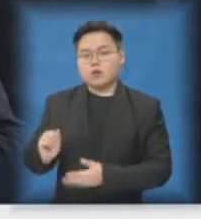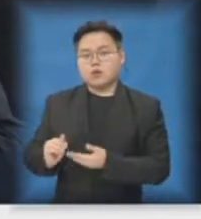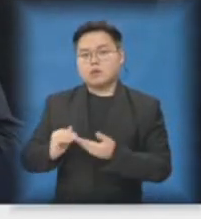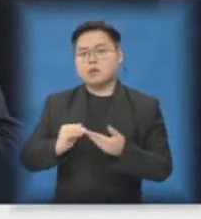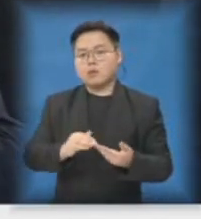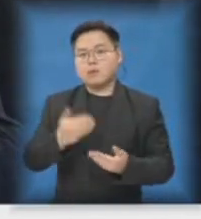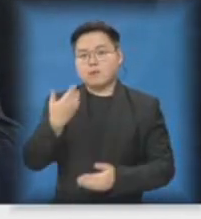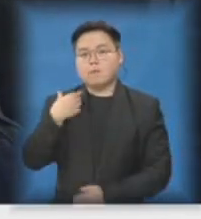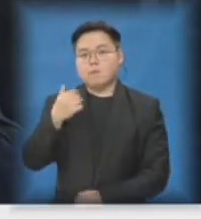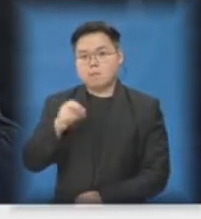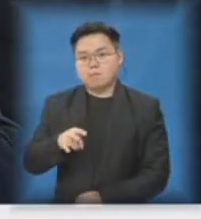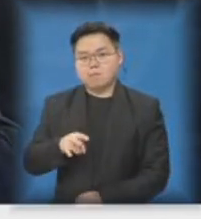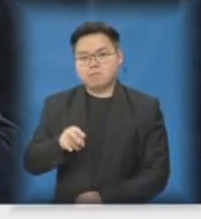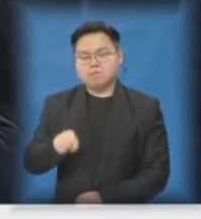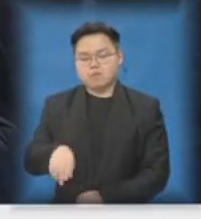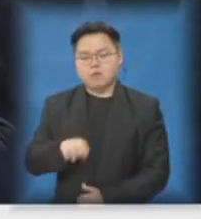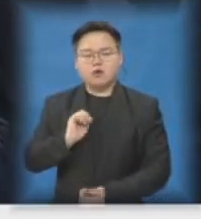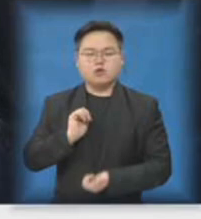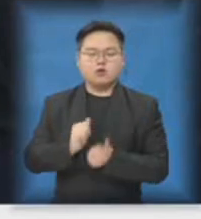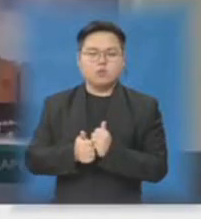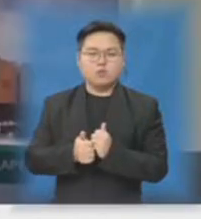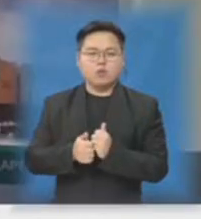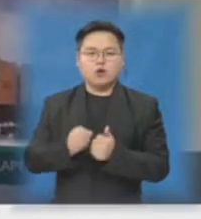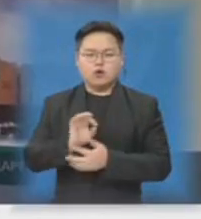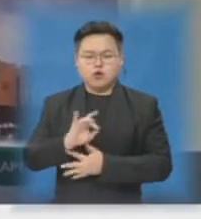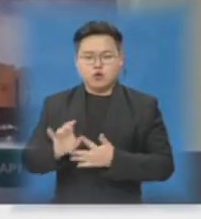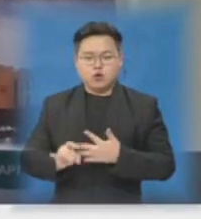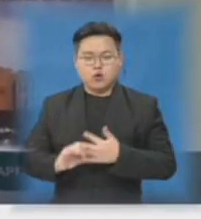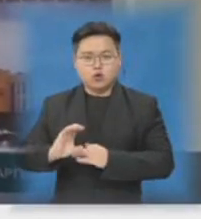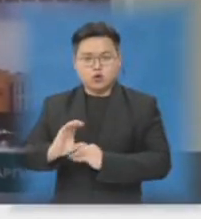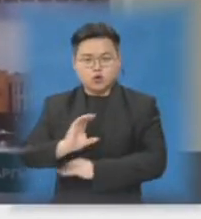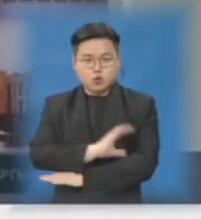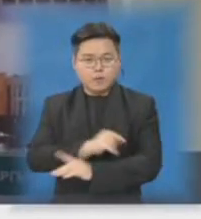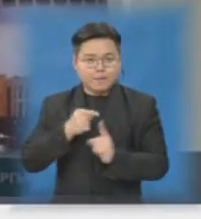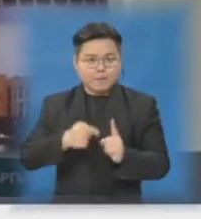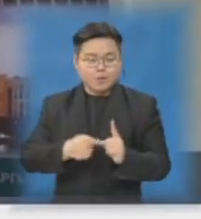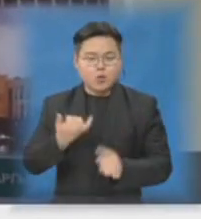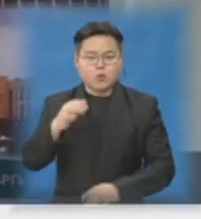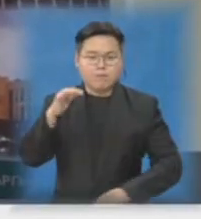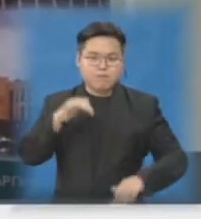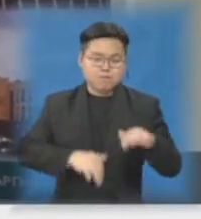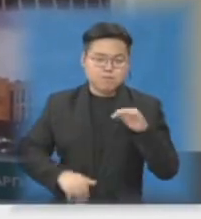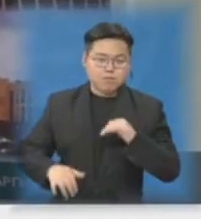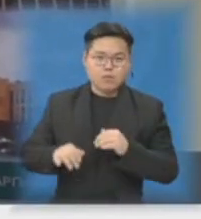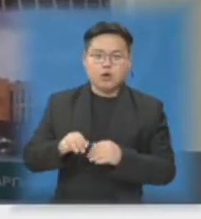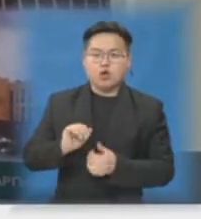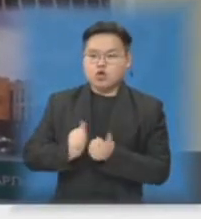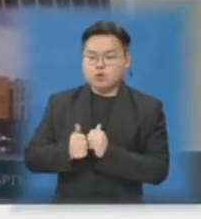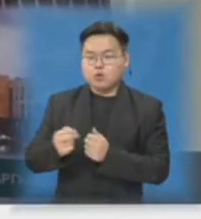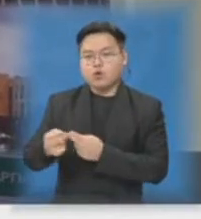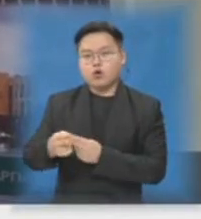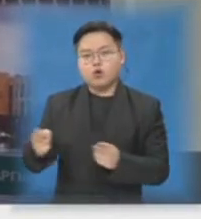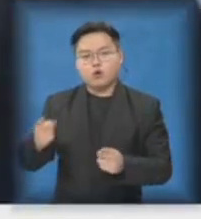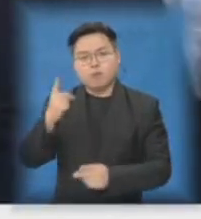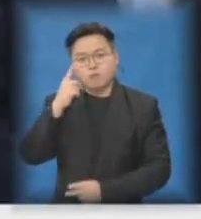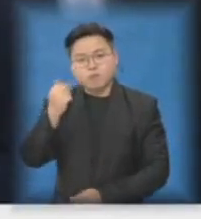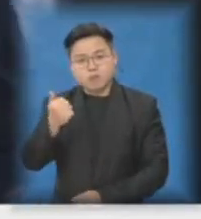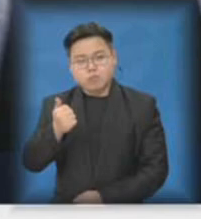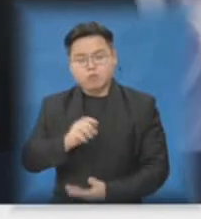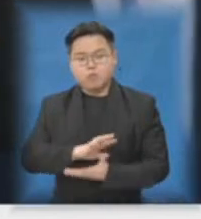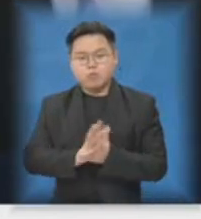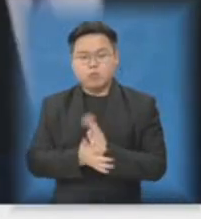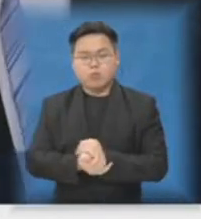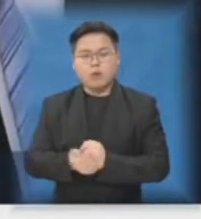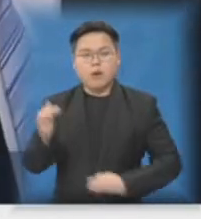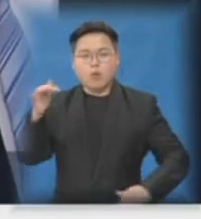танилцуулсан. За тэрээр спортын төрөлцсөн сургууль учраас усан бассейн спортын заалтаа байхаар төлөвлөгдсөн ч бассейны зургийг